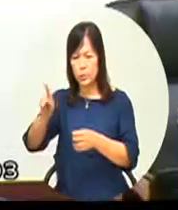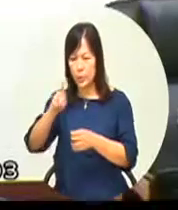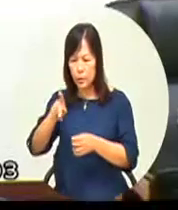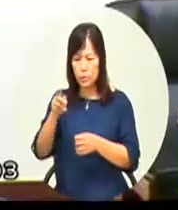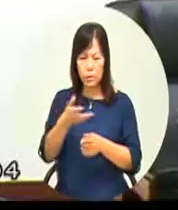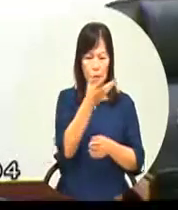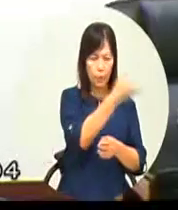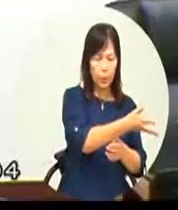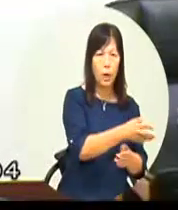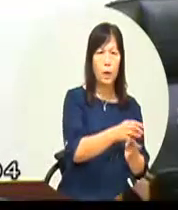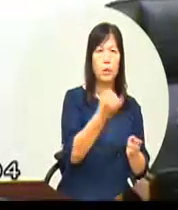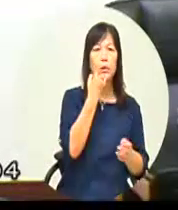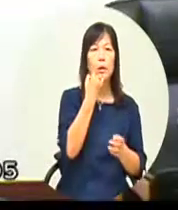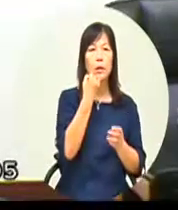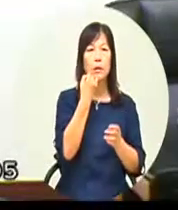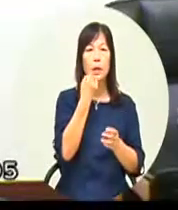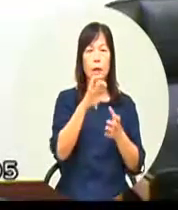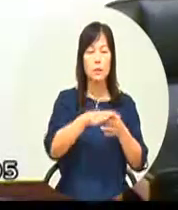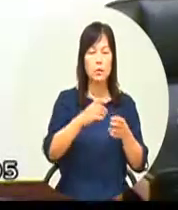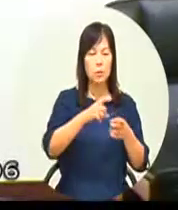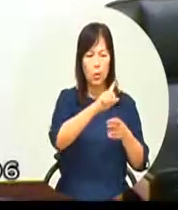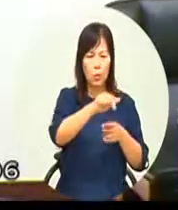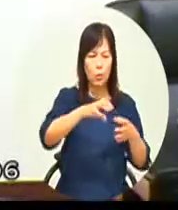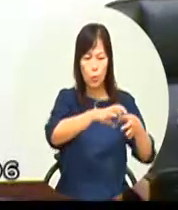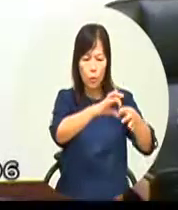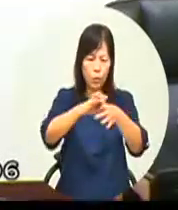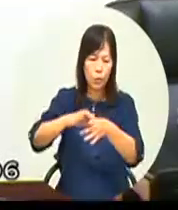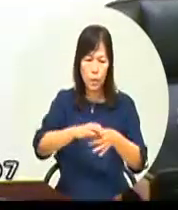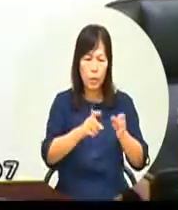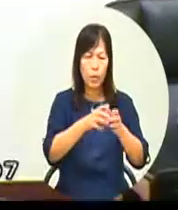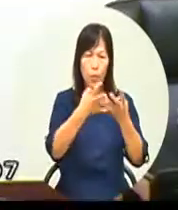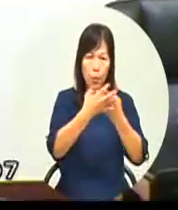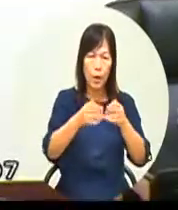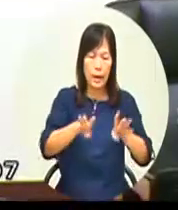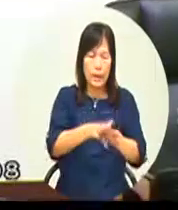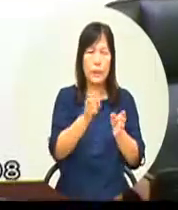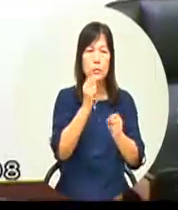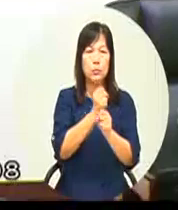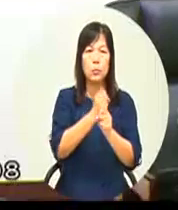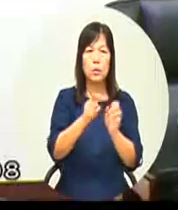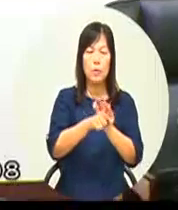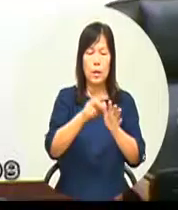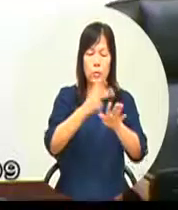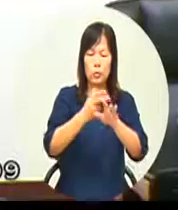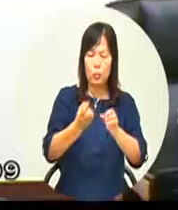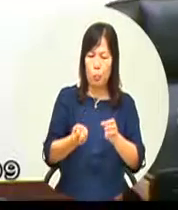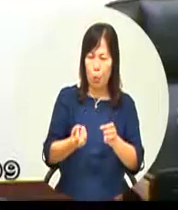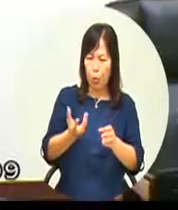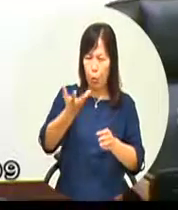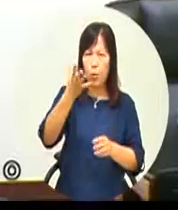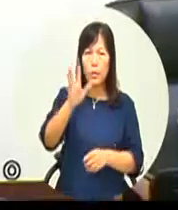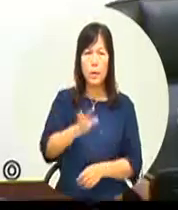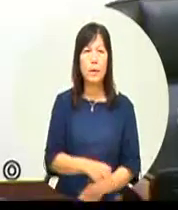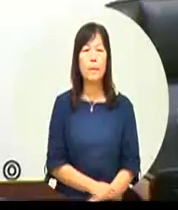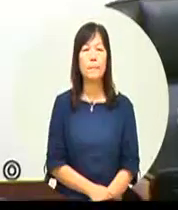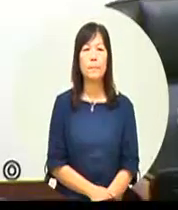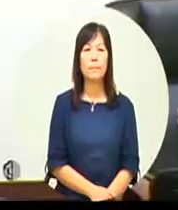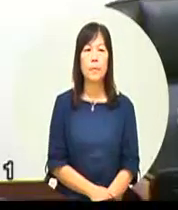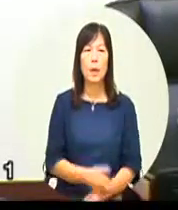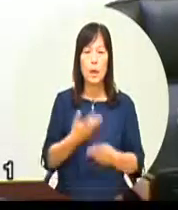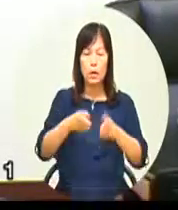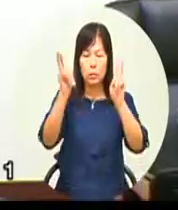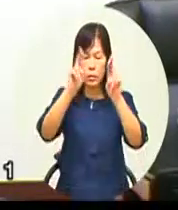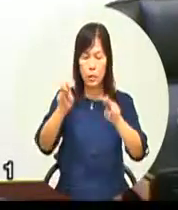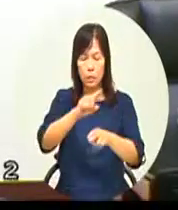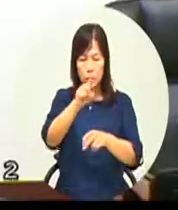都拜这所谓的物联网所赐了。这样的技术在过去几年发展得很快，那很多这个电子公司他